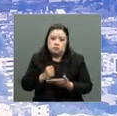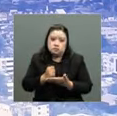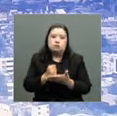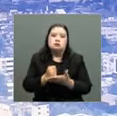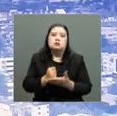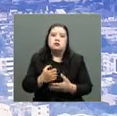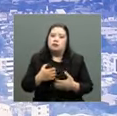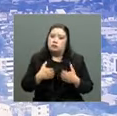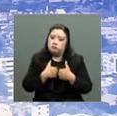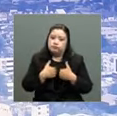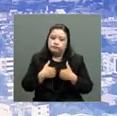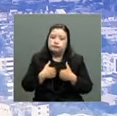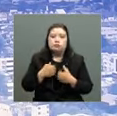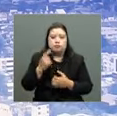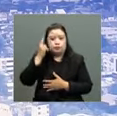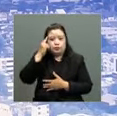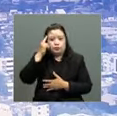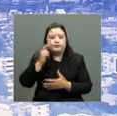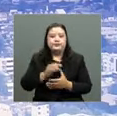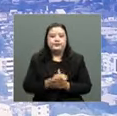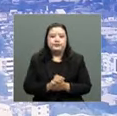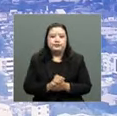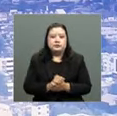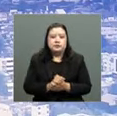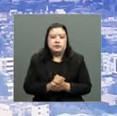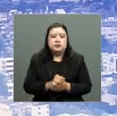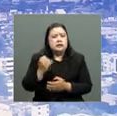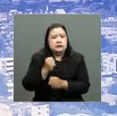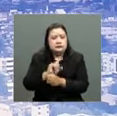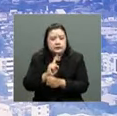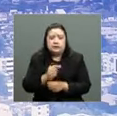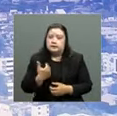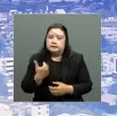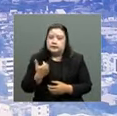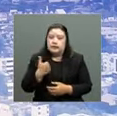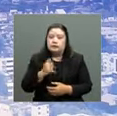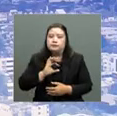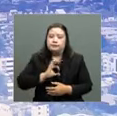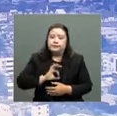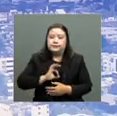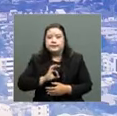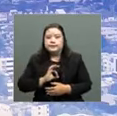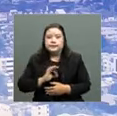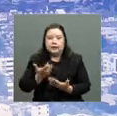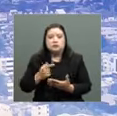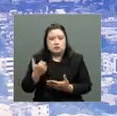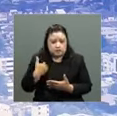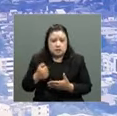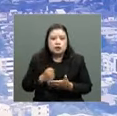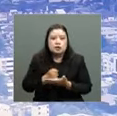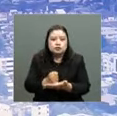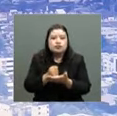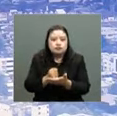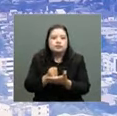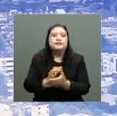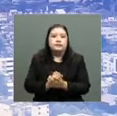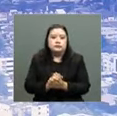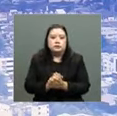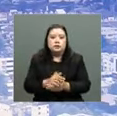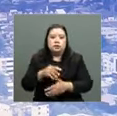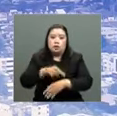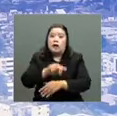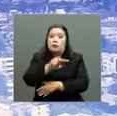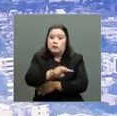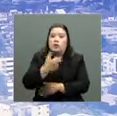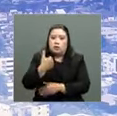ที่จะเรียกว่าบรรเทาทุกข์ลงไปเนี่ยนะครับในหลายๆทางเดี๋ยวเราติดตามกันได้ในช่วงเวลาบ่